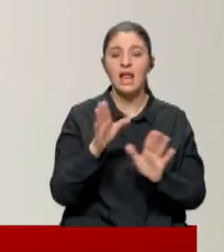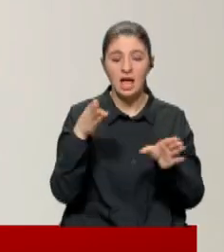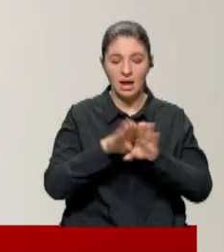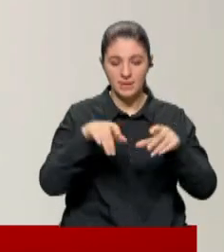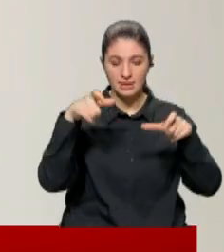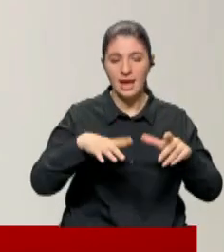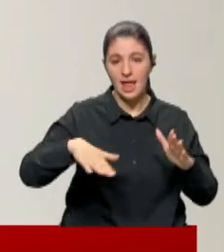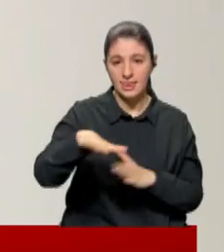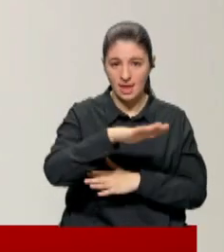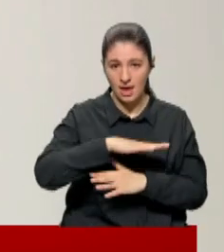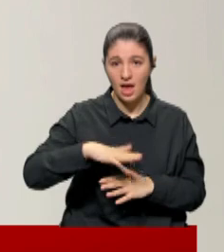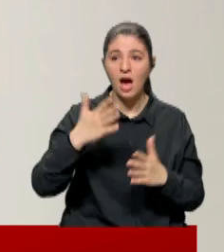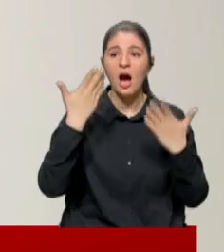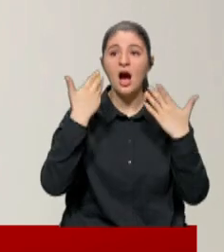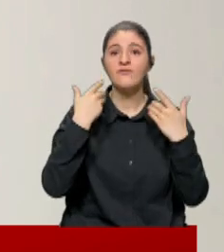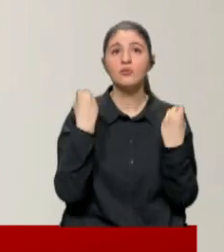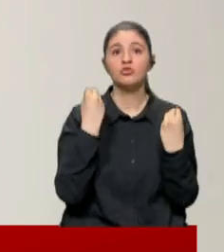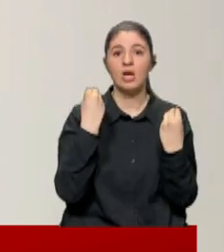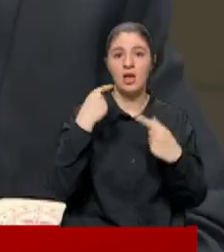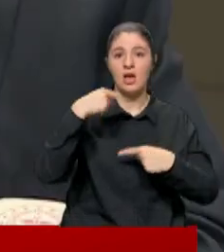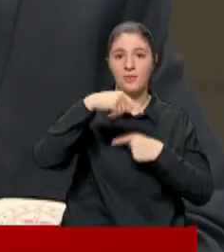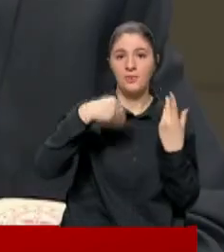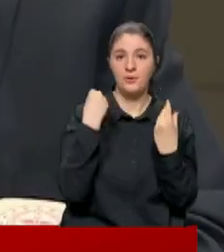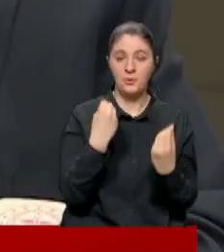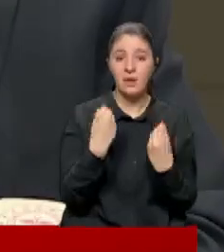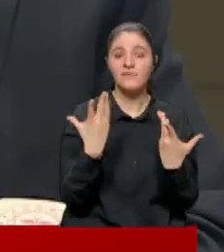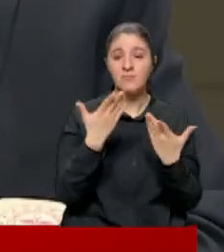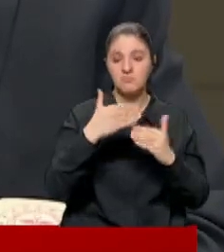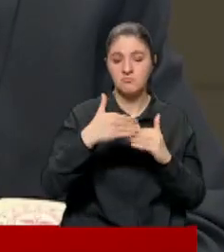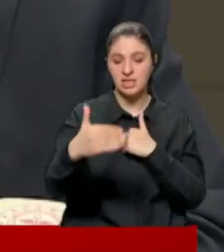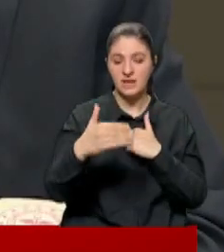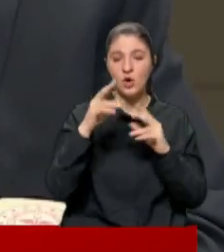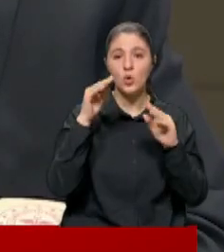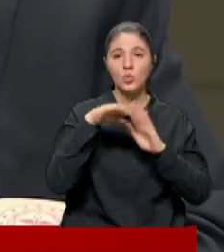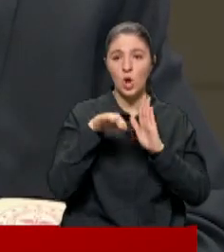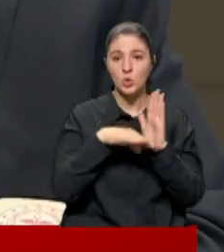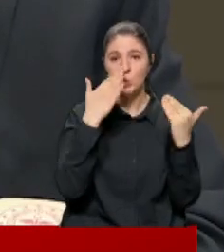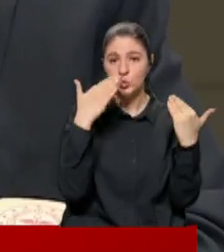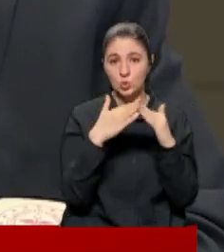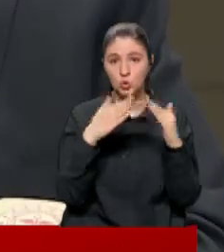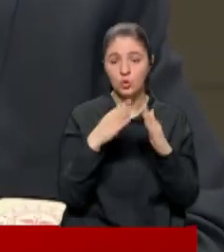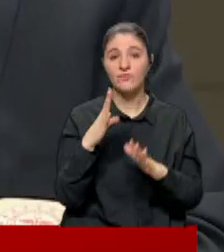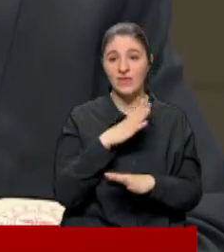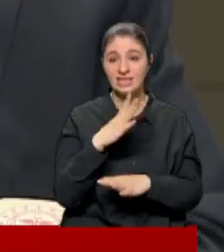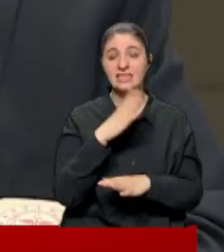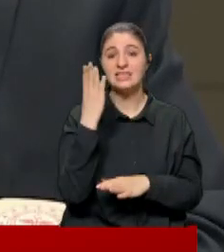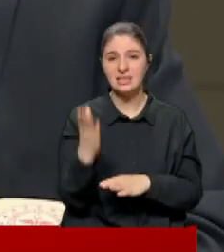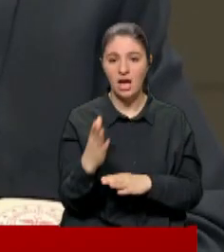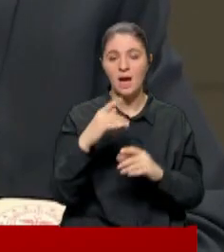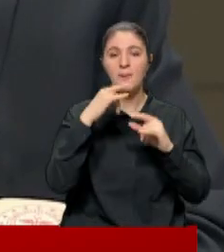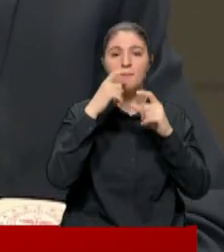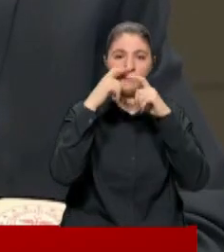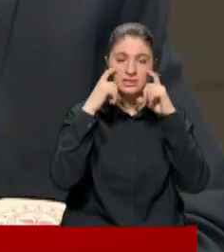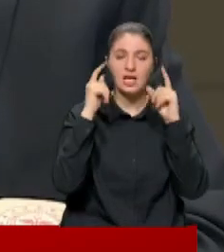Kapalı ortamlarda havalandırma yeterliyse ve mesafe kuralına uyum gösterilebiliyorsa